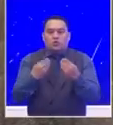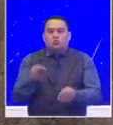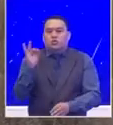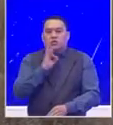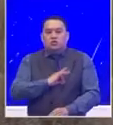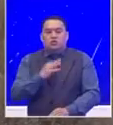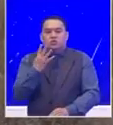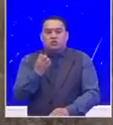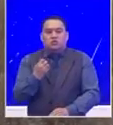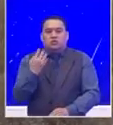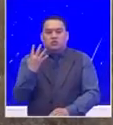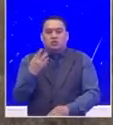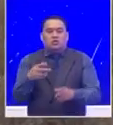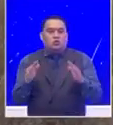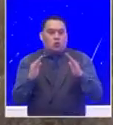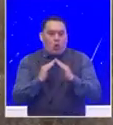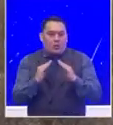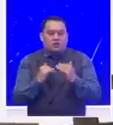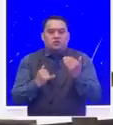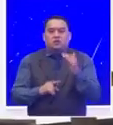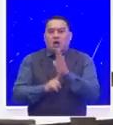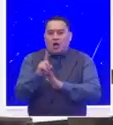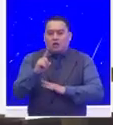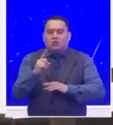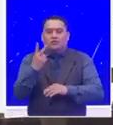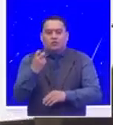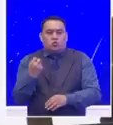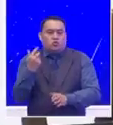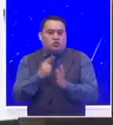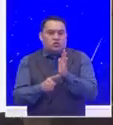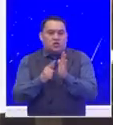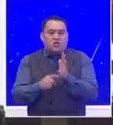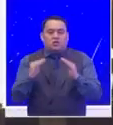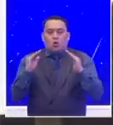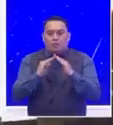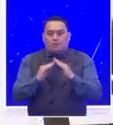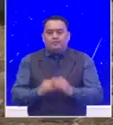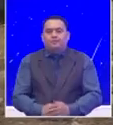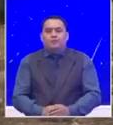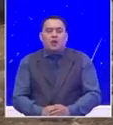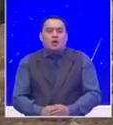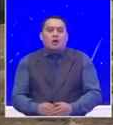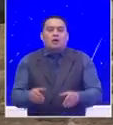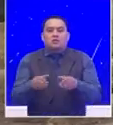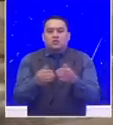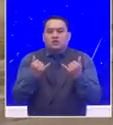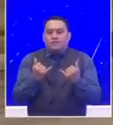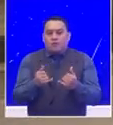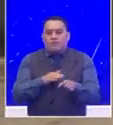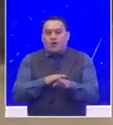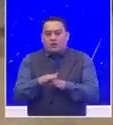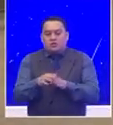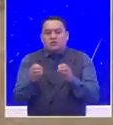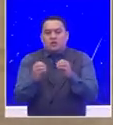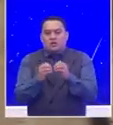эксплуатацию 403 дома. На данный момент начато строительство 265 коттеджей. По словам подрядчиков, в настоящее время выполнено